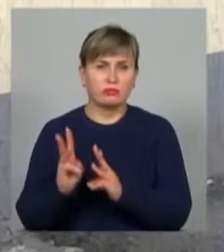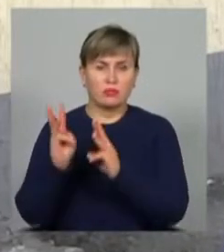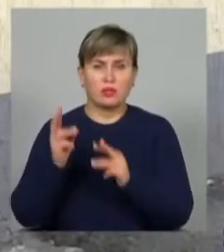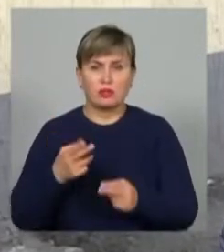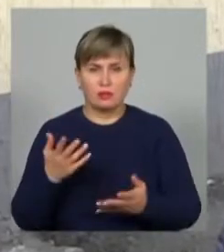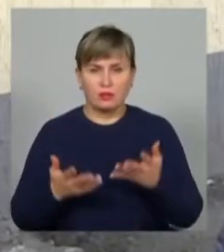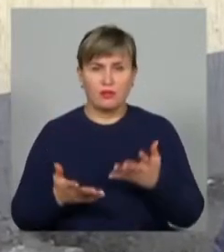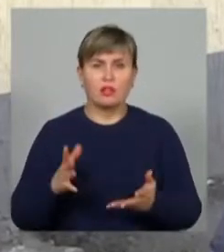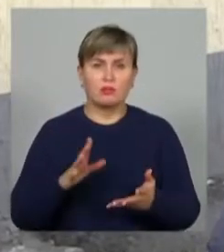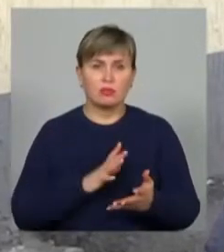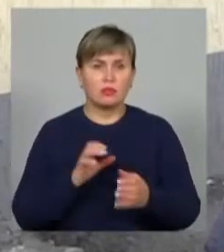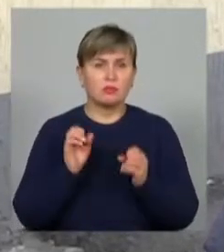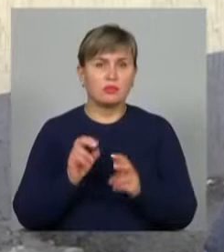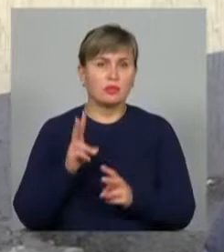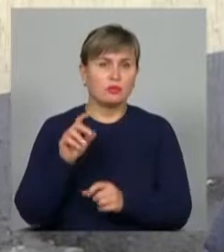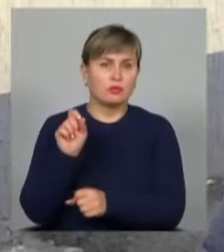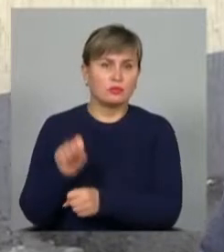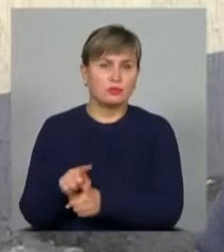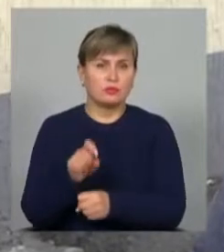наверное, были какие-то силы, которые